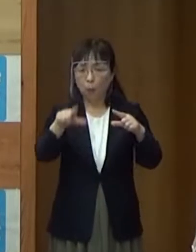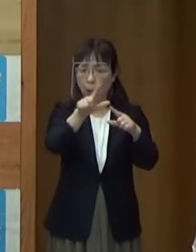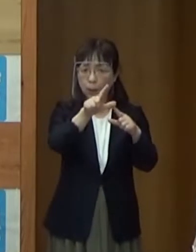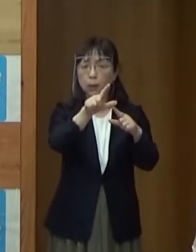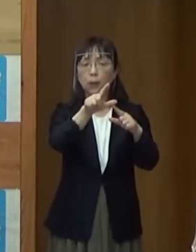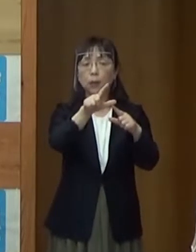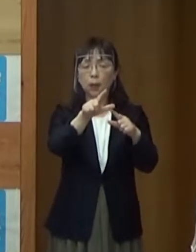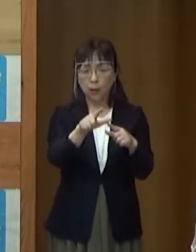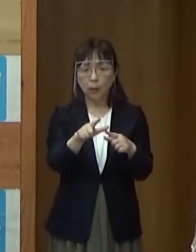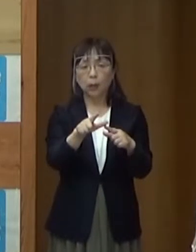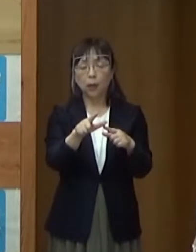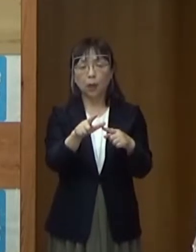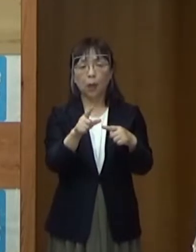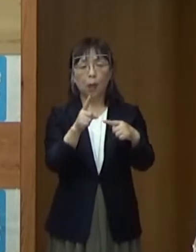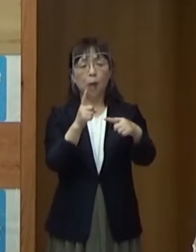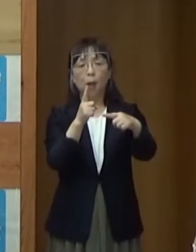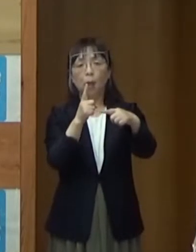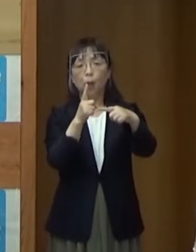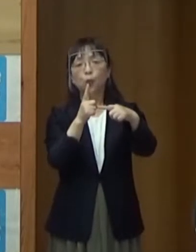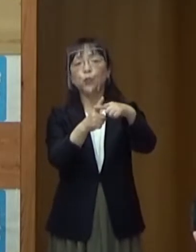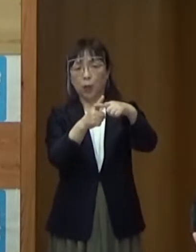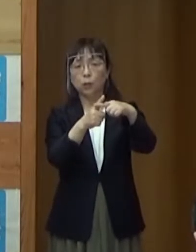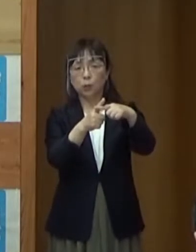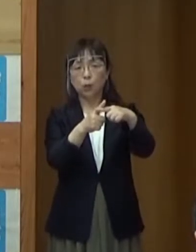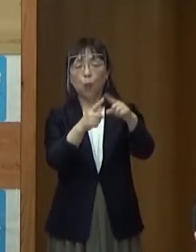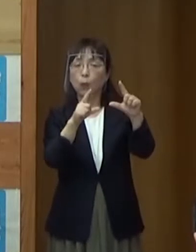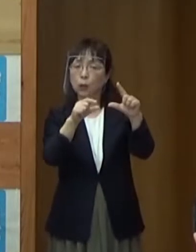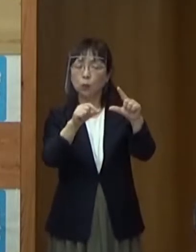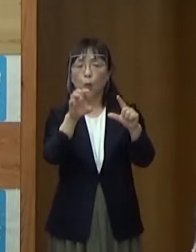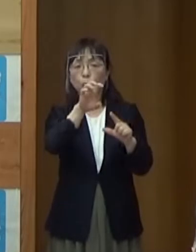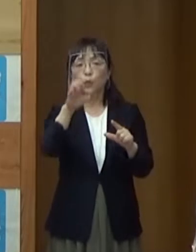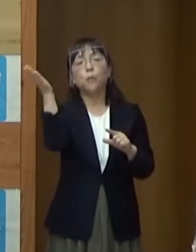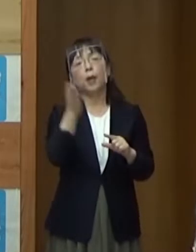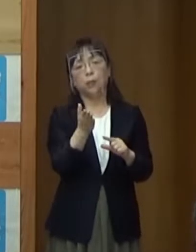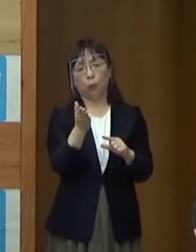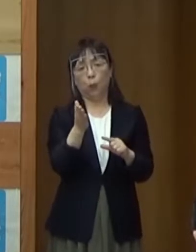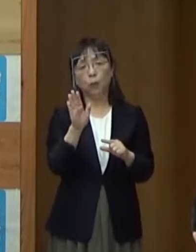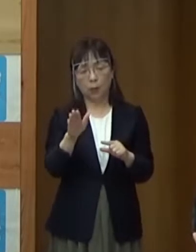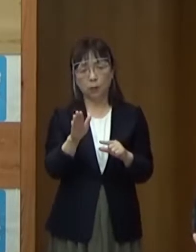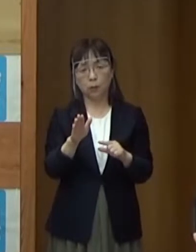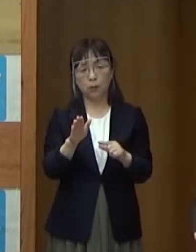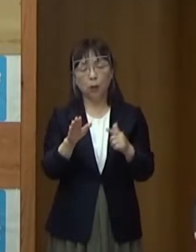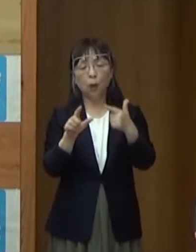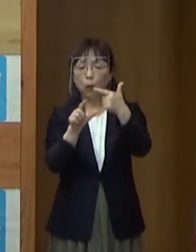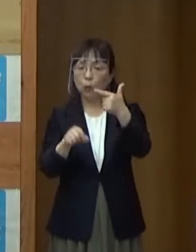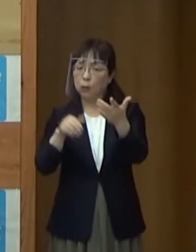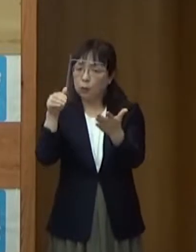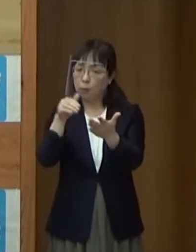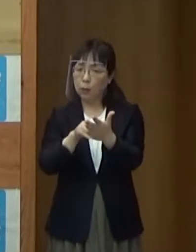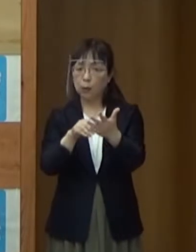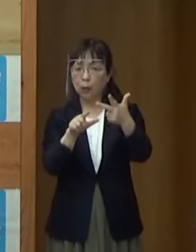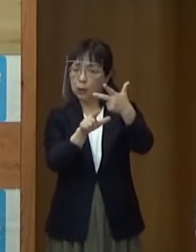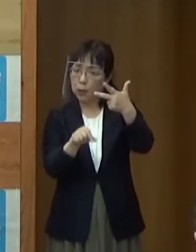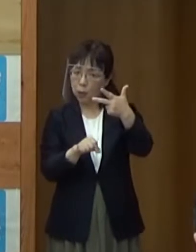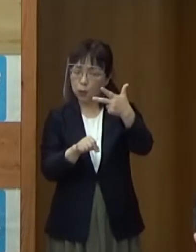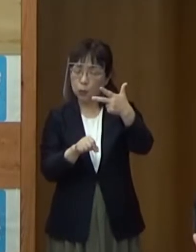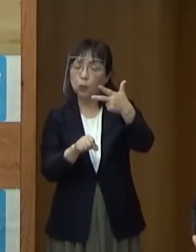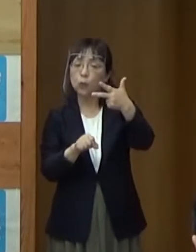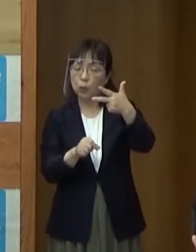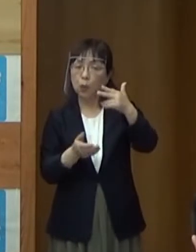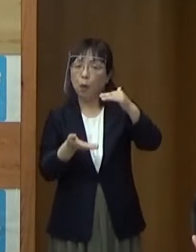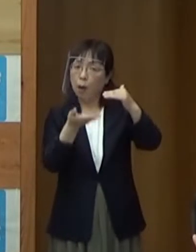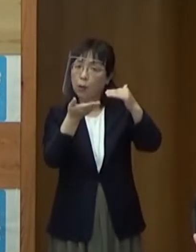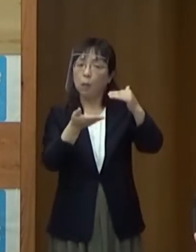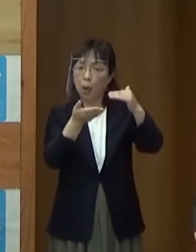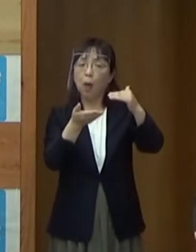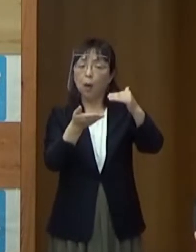して、陽性率についても 40% 超えてます。ですからこの6月の末から7月末までは 1% でした、まあ、それ